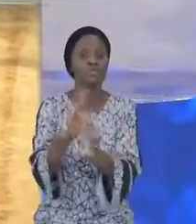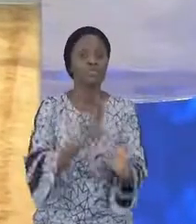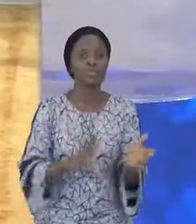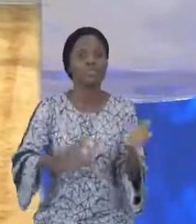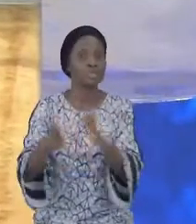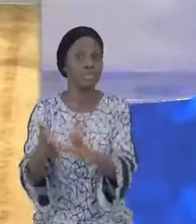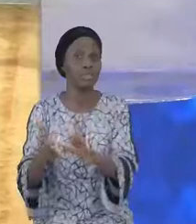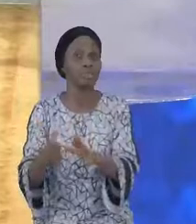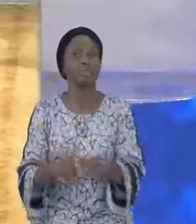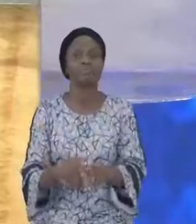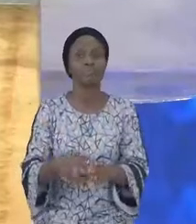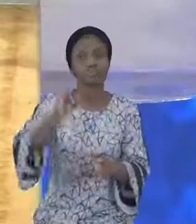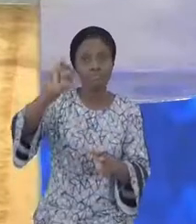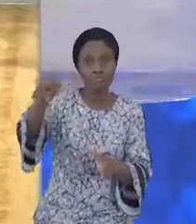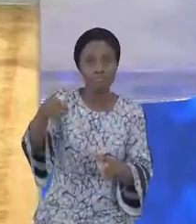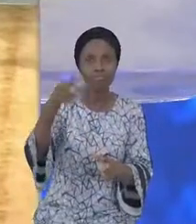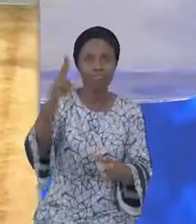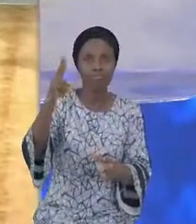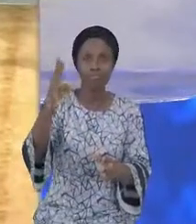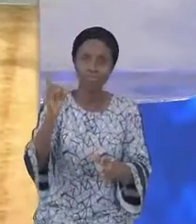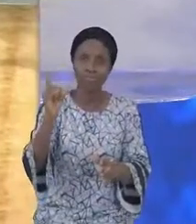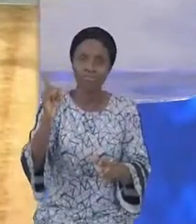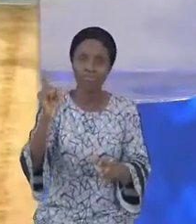Judas Iscariot